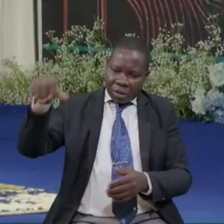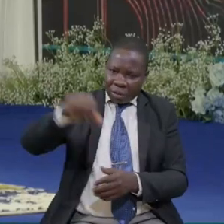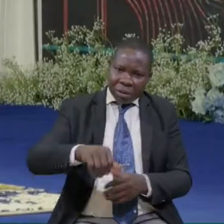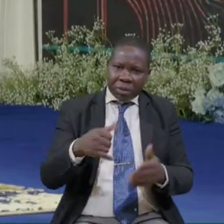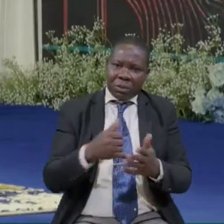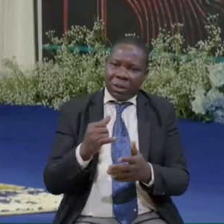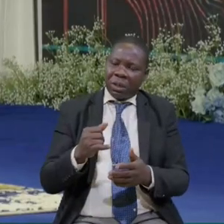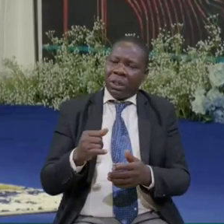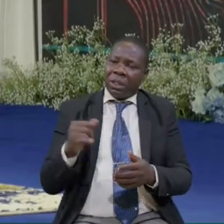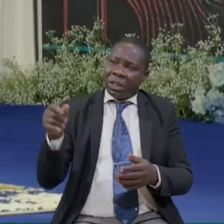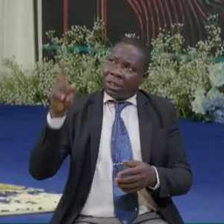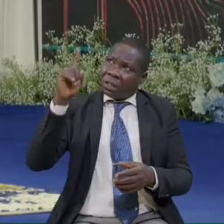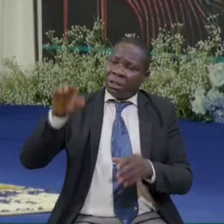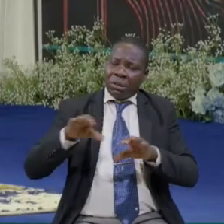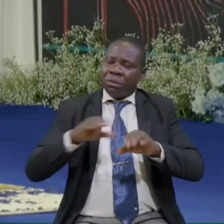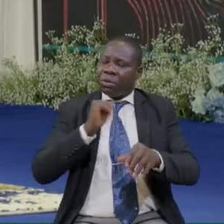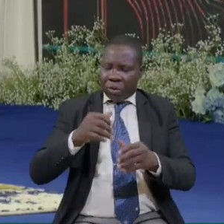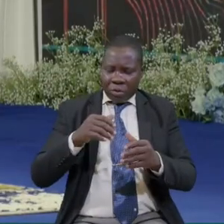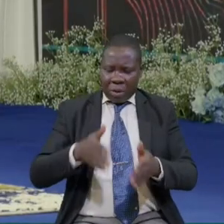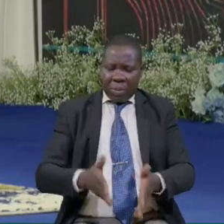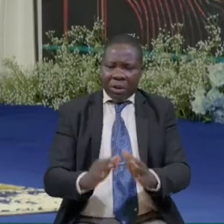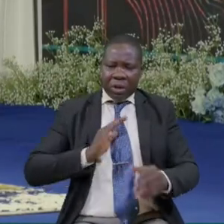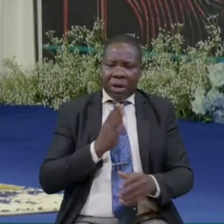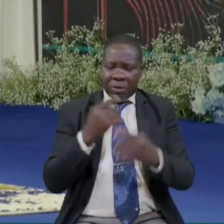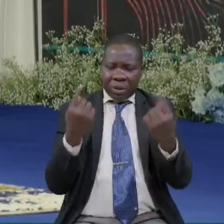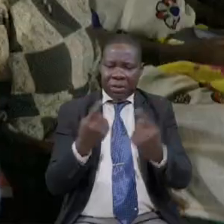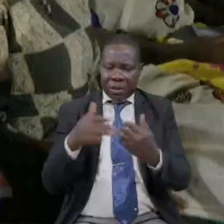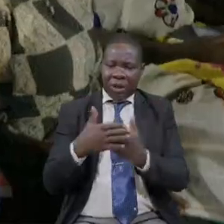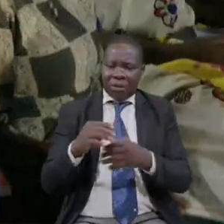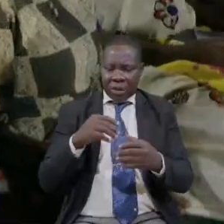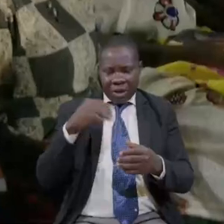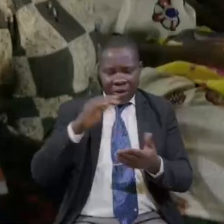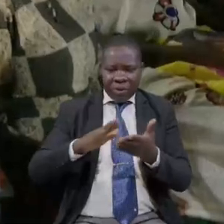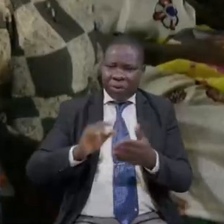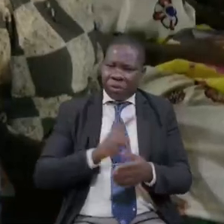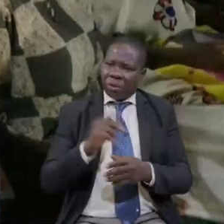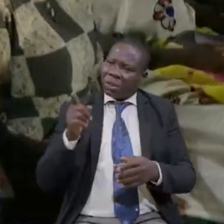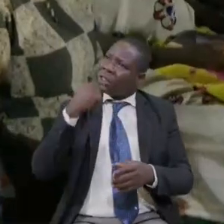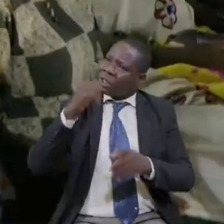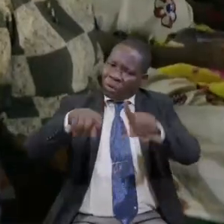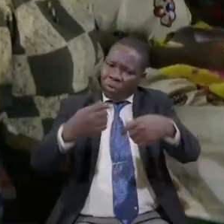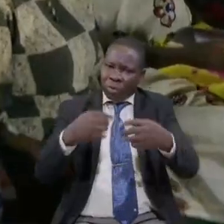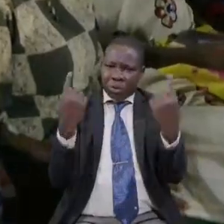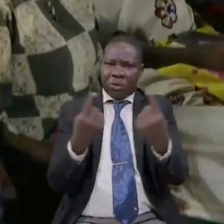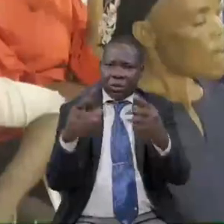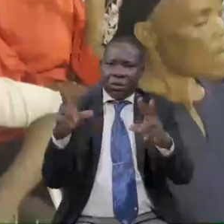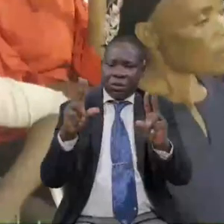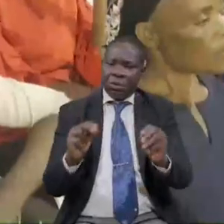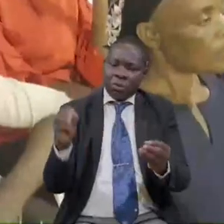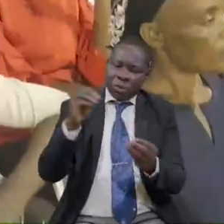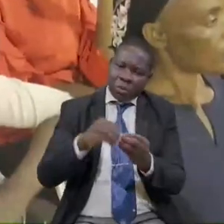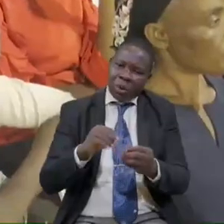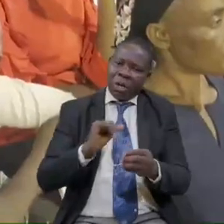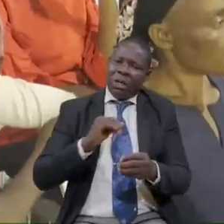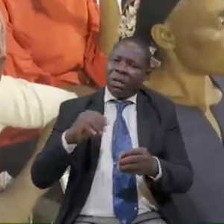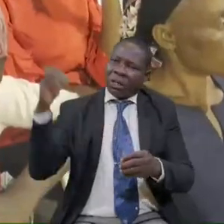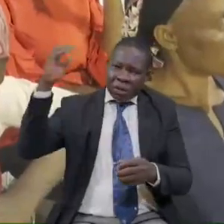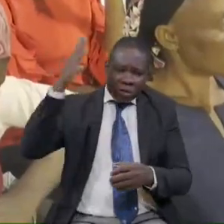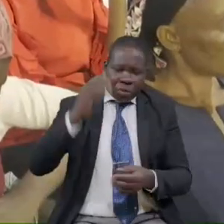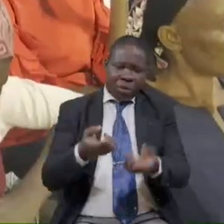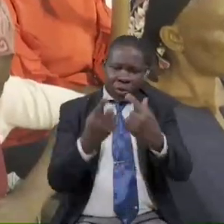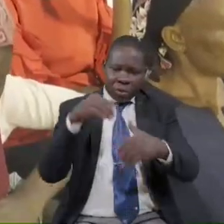dit, va et ne pêche plus. La grâce viendra dans votre vie. Il dit, la grâce viendra dans votre vie. Il